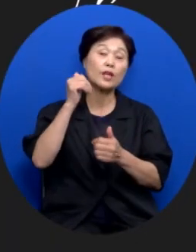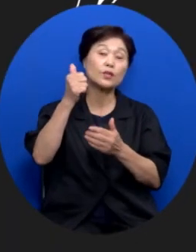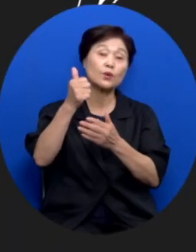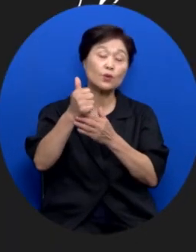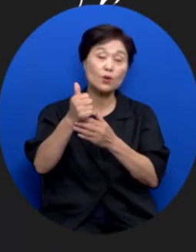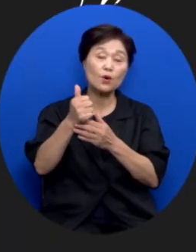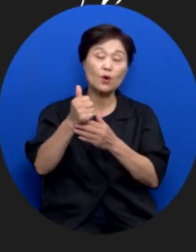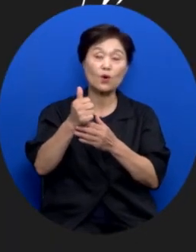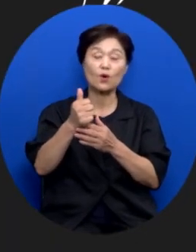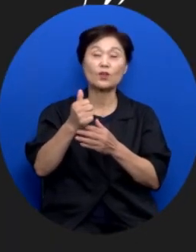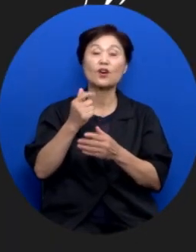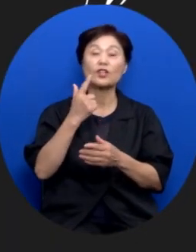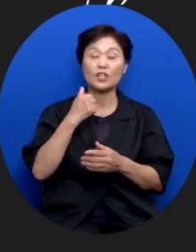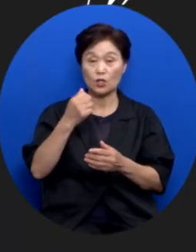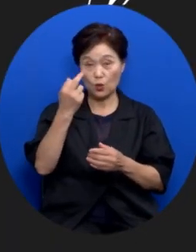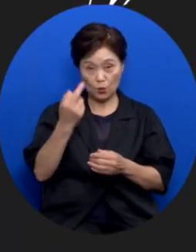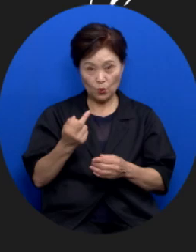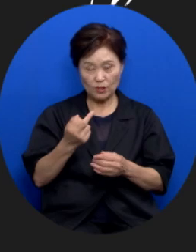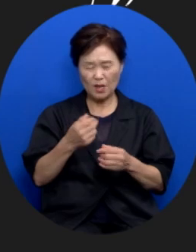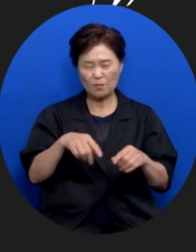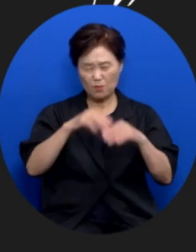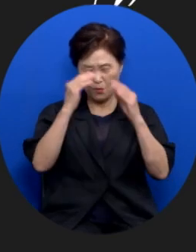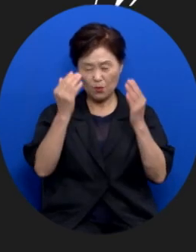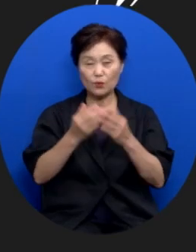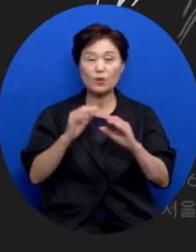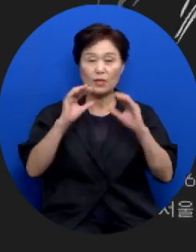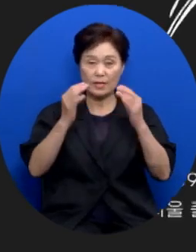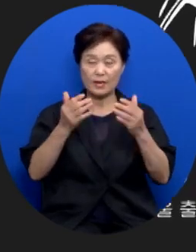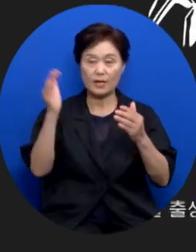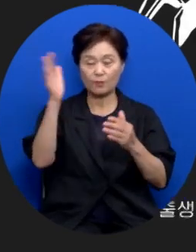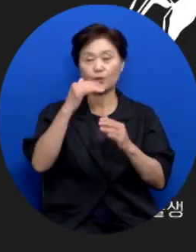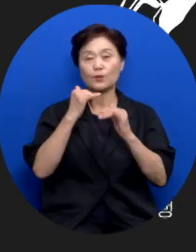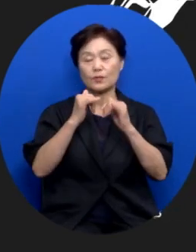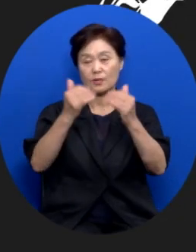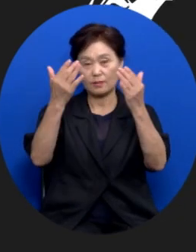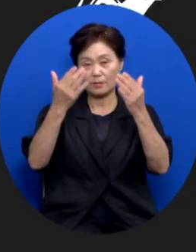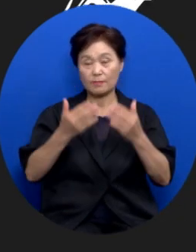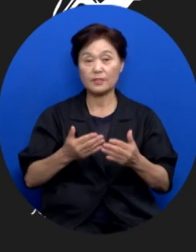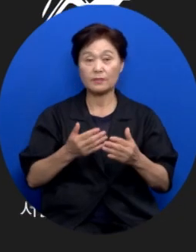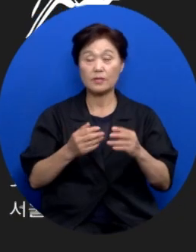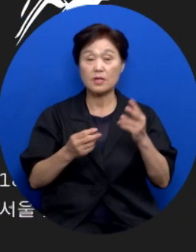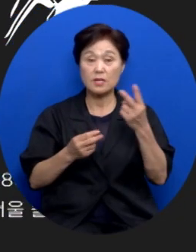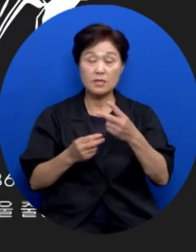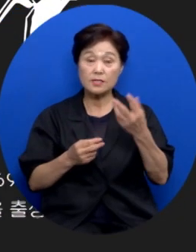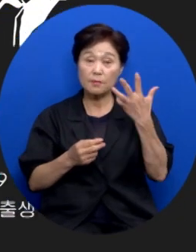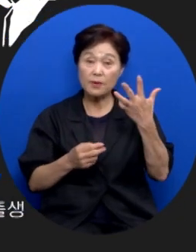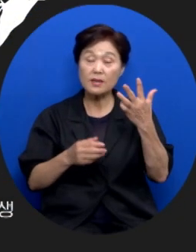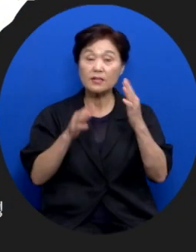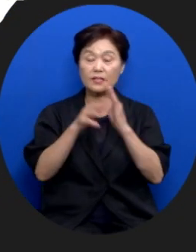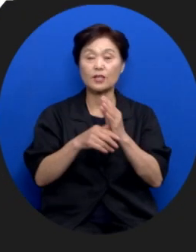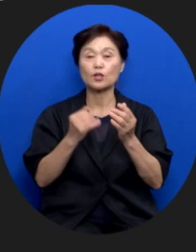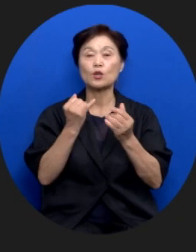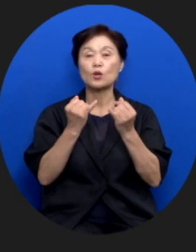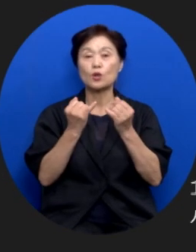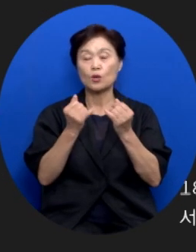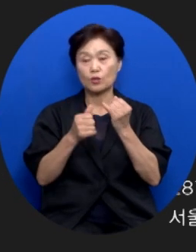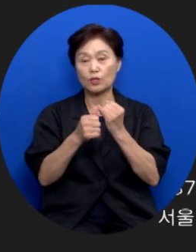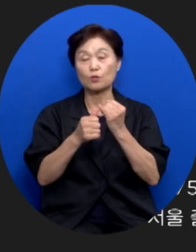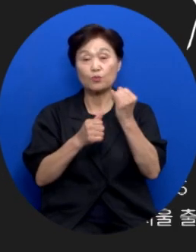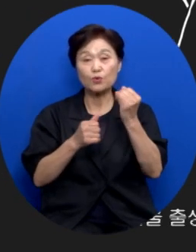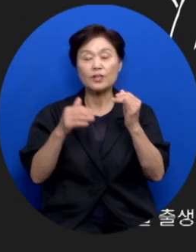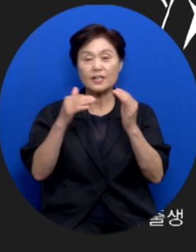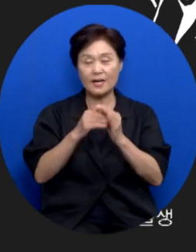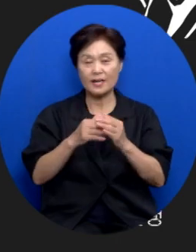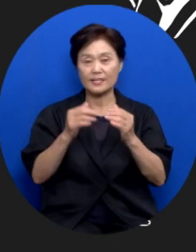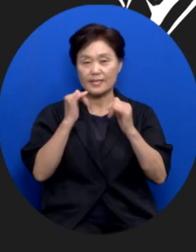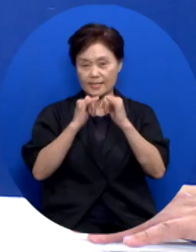등 여섯명의 형제들 모두 건국 훈장을 받았고요 2018년에는 부인 이수까지 건국 훈장에